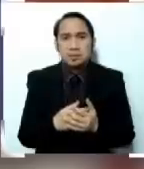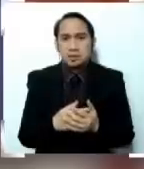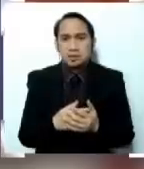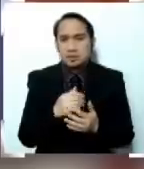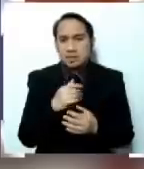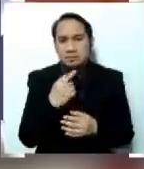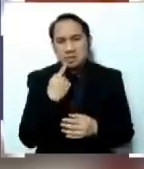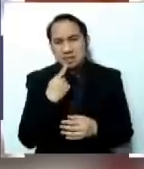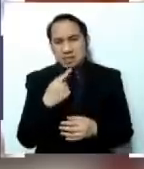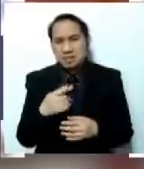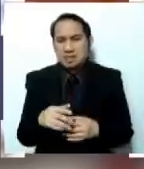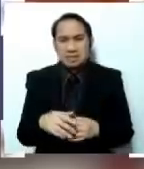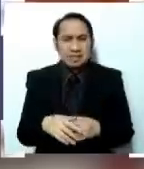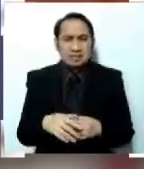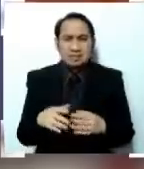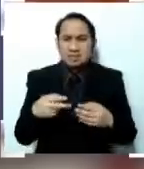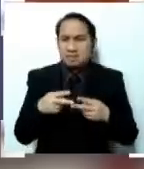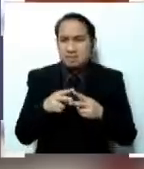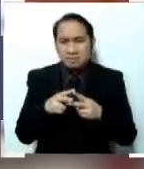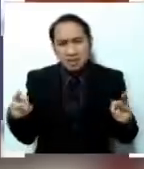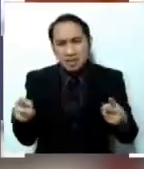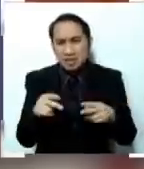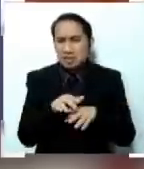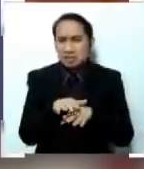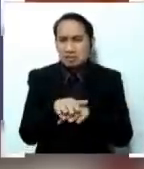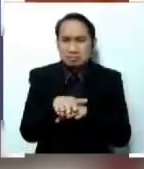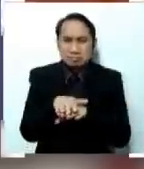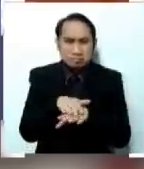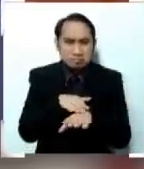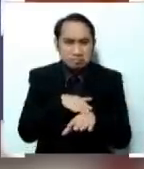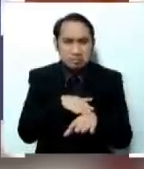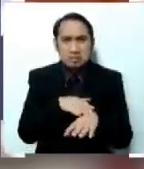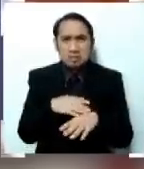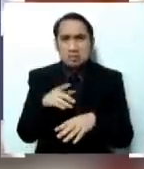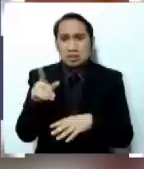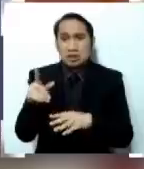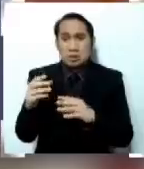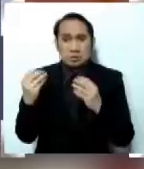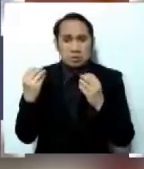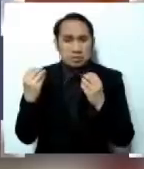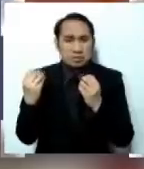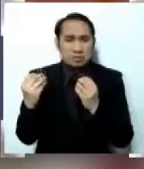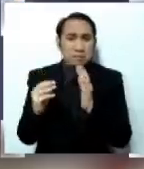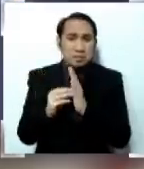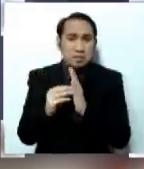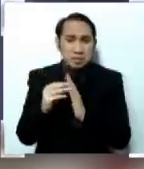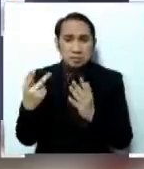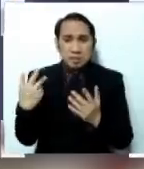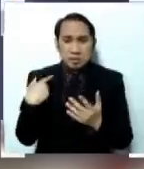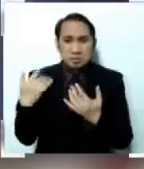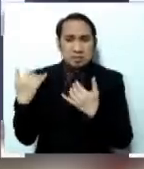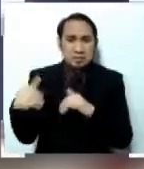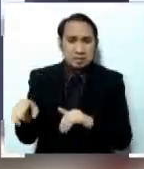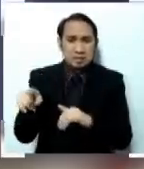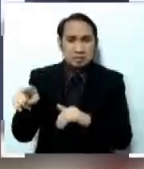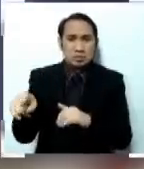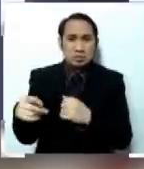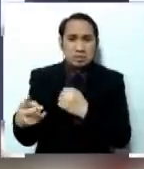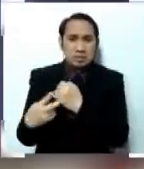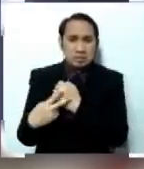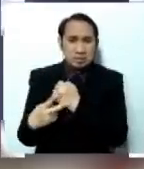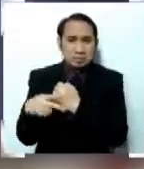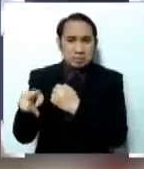not happy na ilang milyon na yung bakuna, nasa bodega pa rin. Why is it taking so